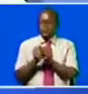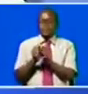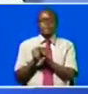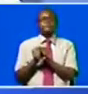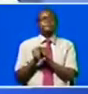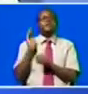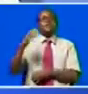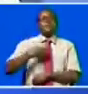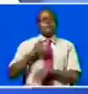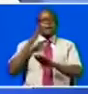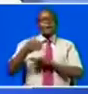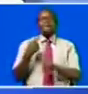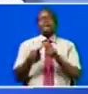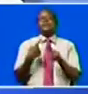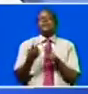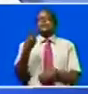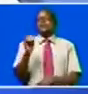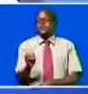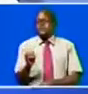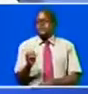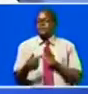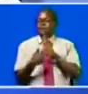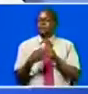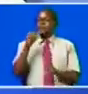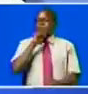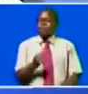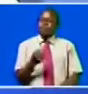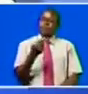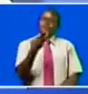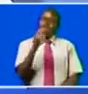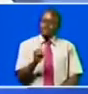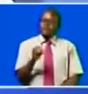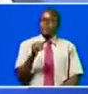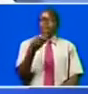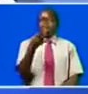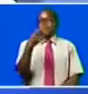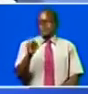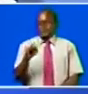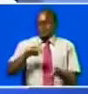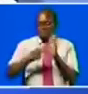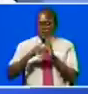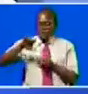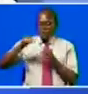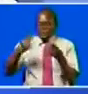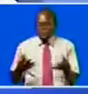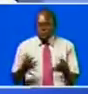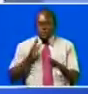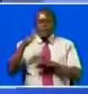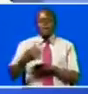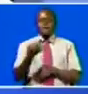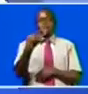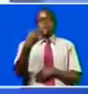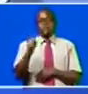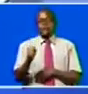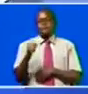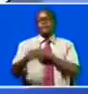after umebaki na miaka 20. Kwa mfano uko na miaka 45 ama uko na 40, umebaki na ngapi? Huwa nasema ukishafika 35 years